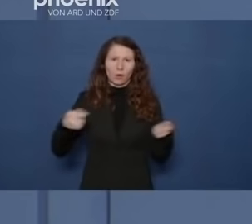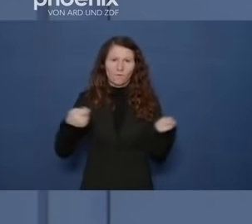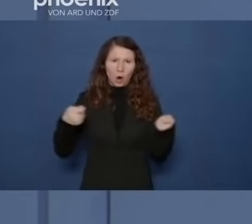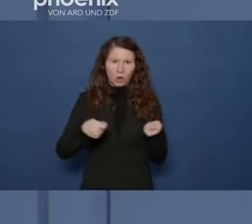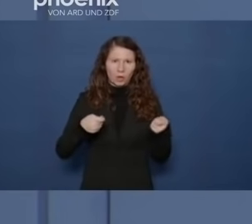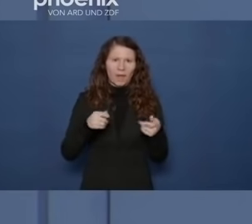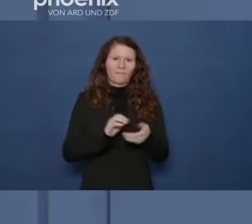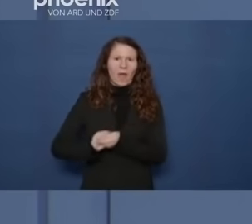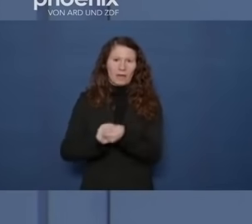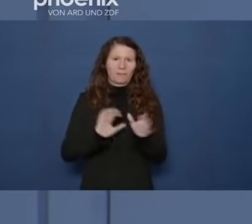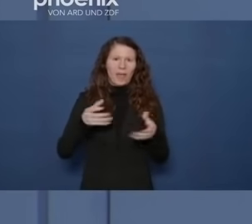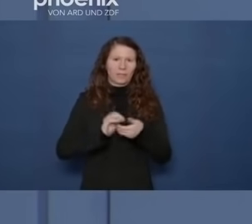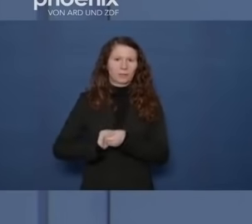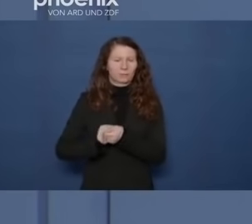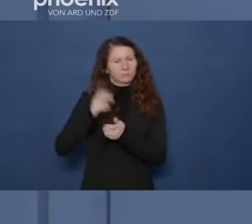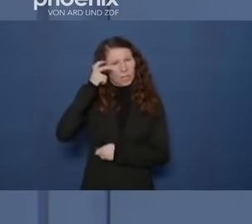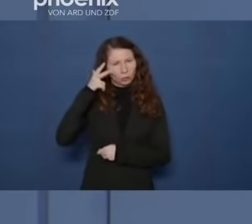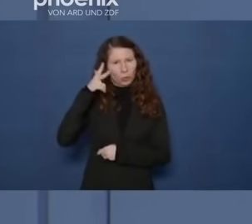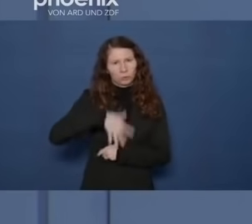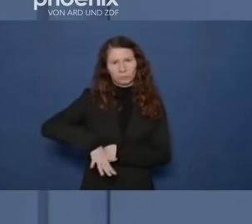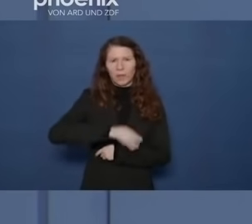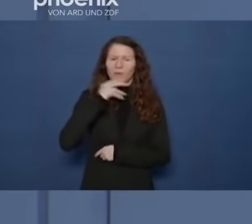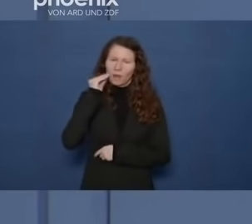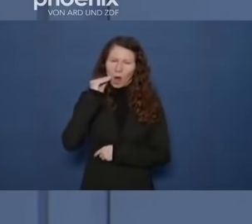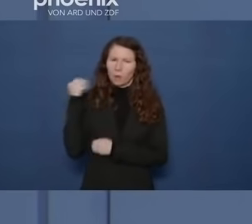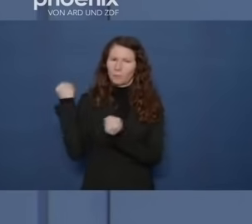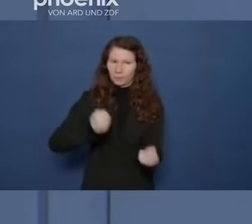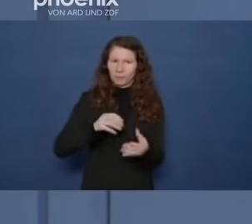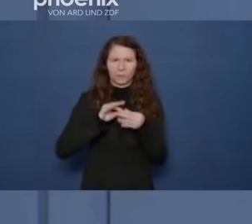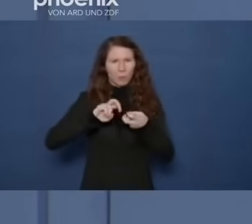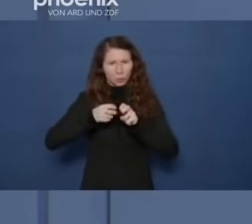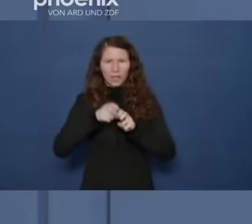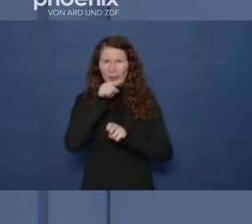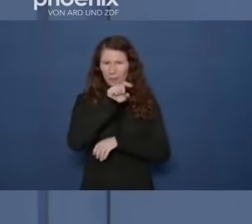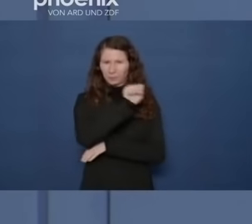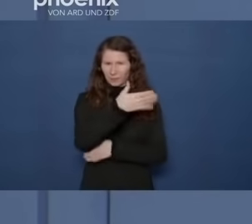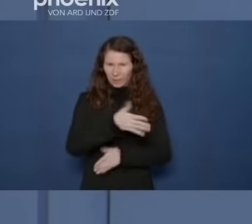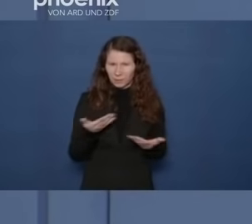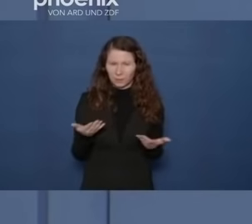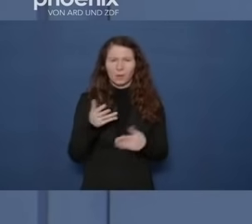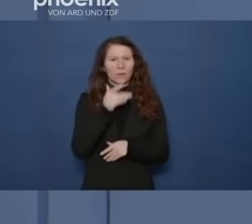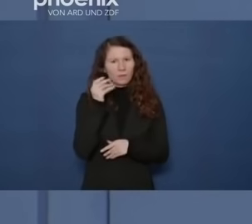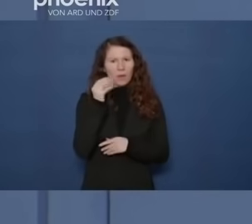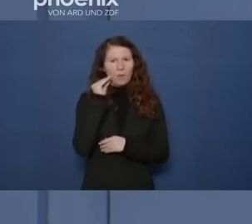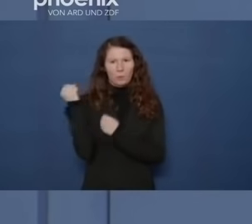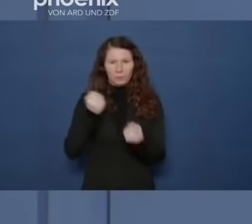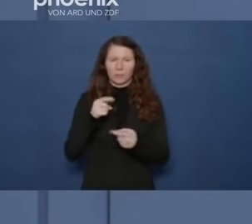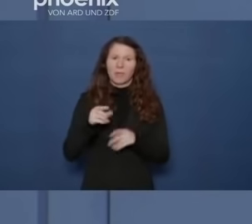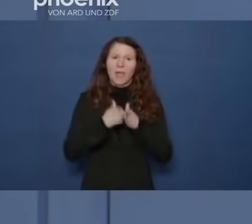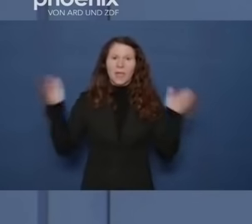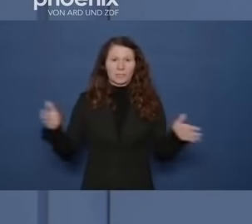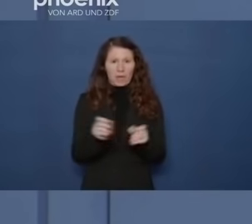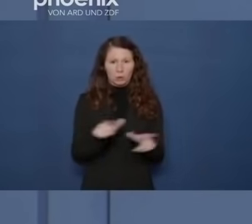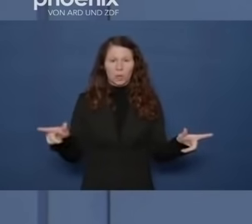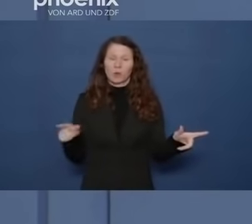Vereinten Nationen in Brüssel viel Erfahrung in internationalen Organisationen mit und er hat sich in einer externen Ausschreibung gegen ein